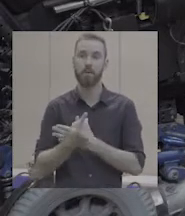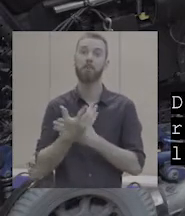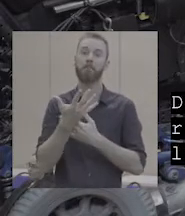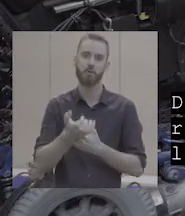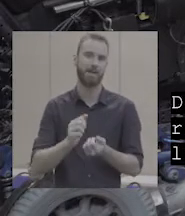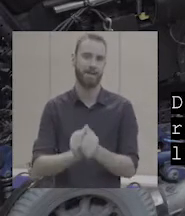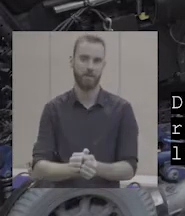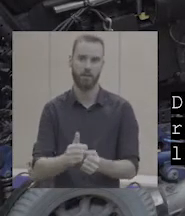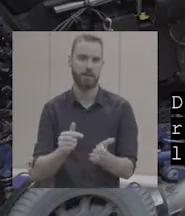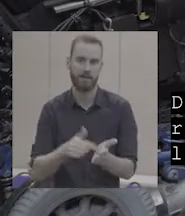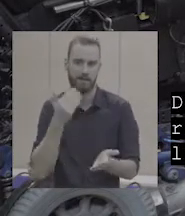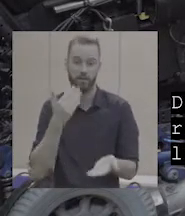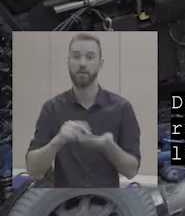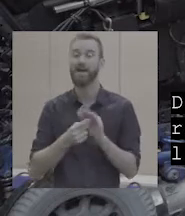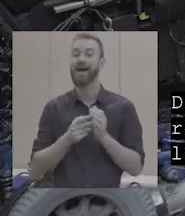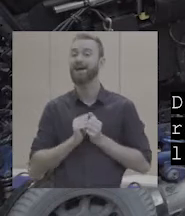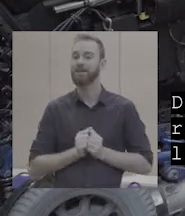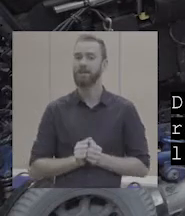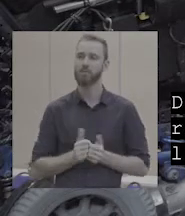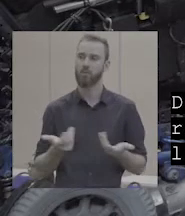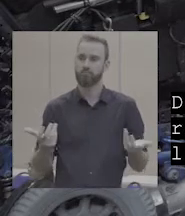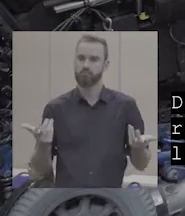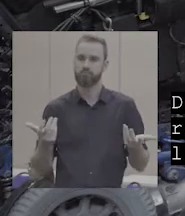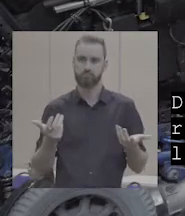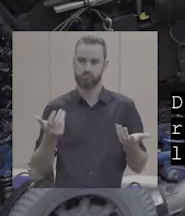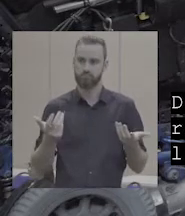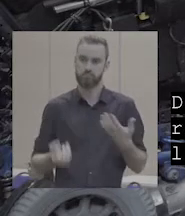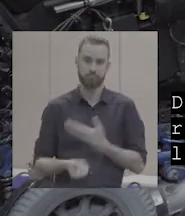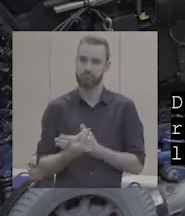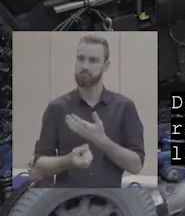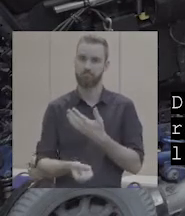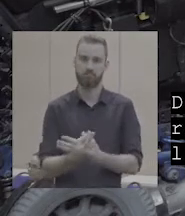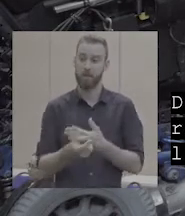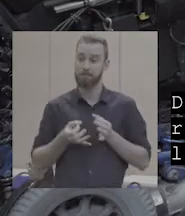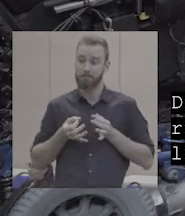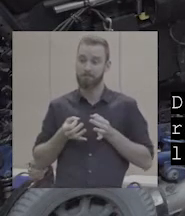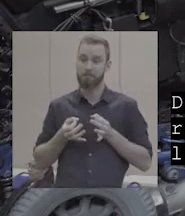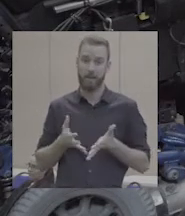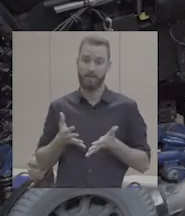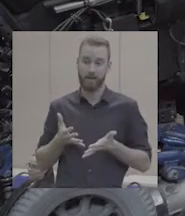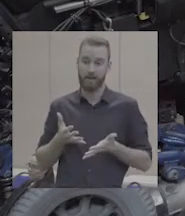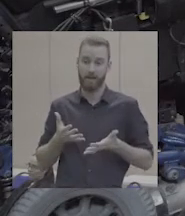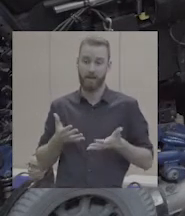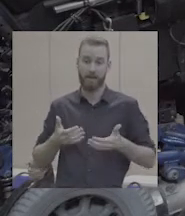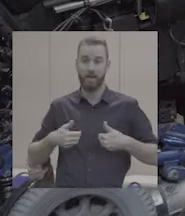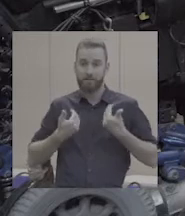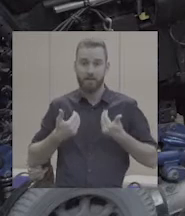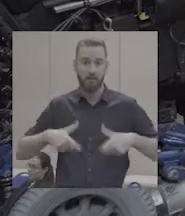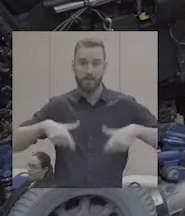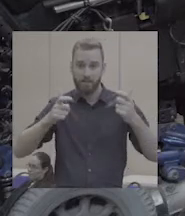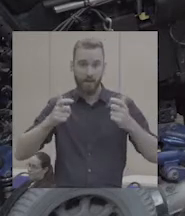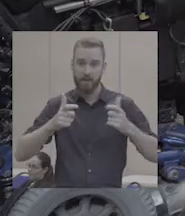d'adaptation. Fait que l'adaptation, c'est une réalité qui va se produire dans le processus de vie de ce